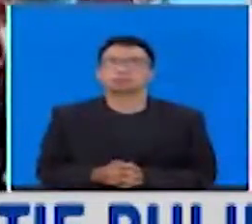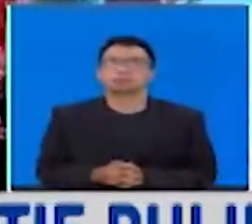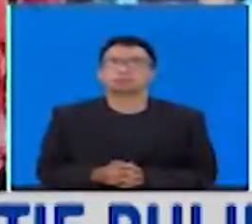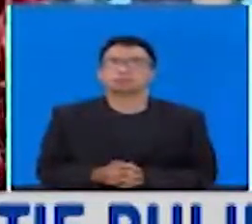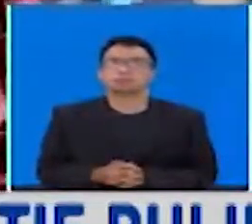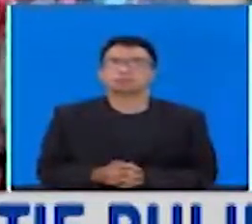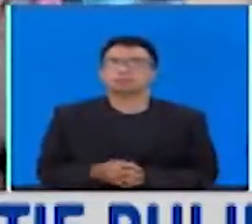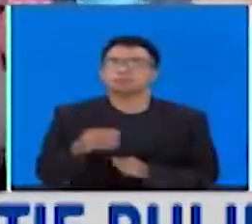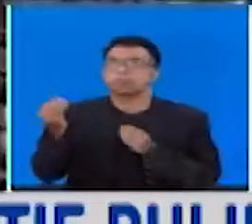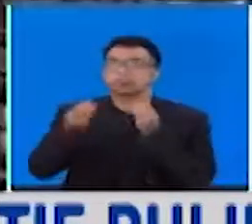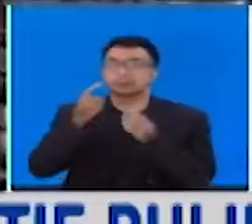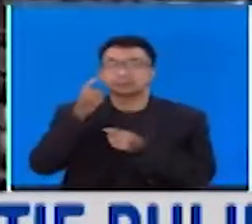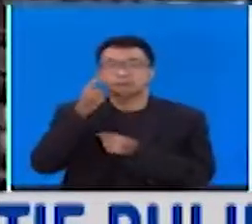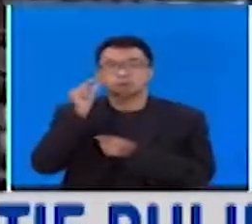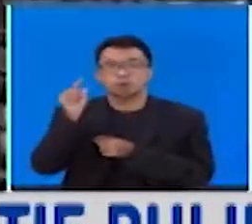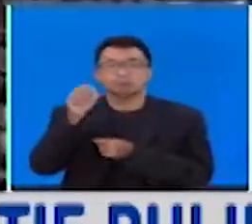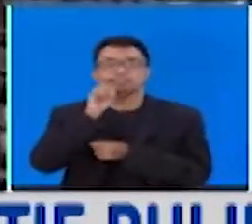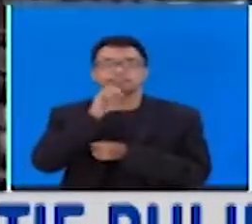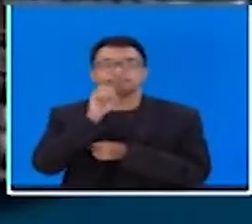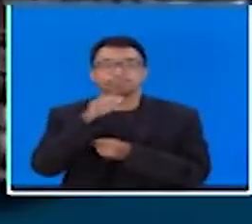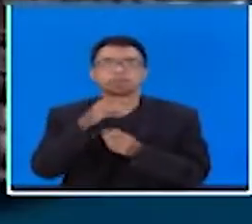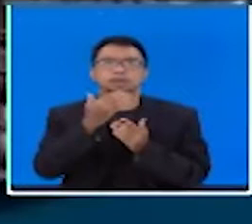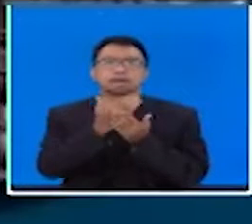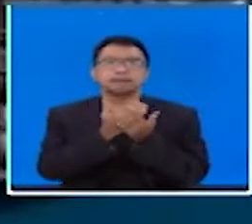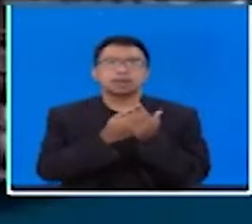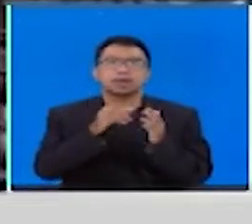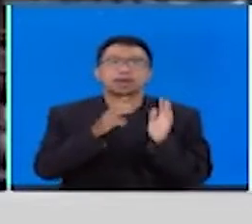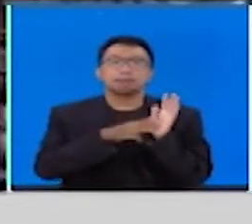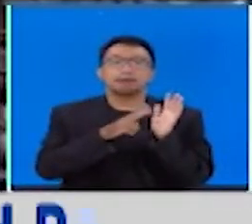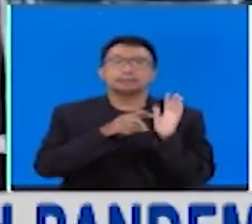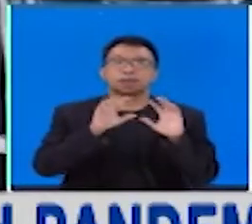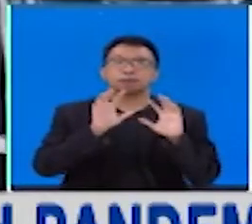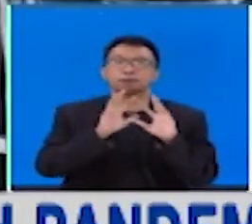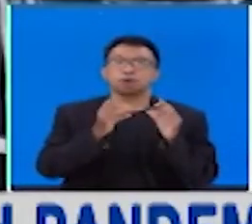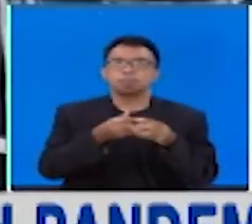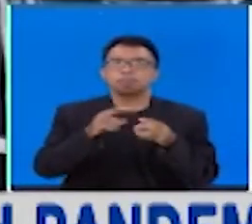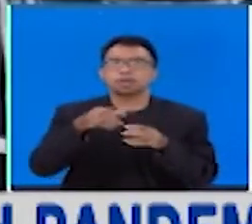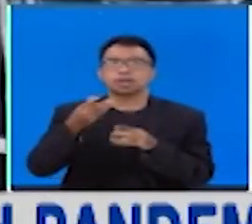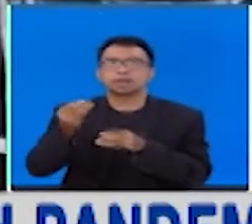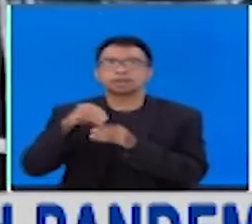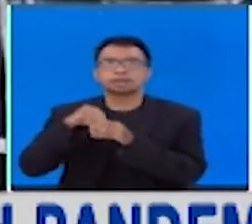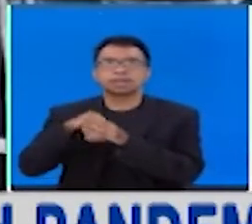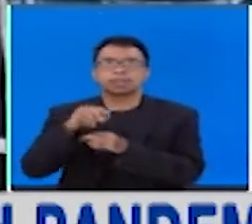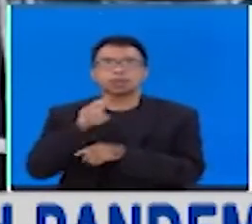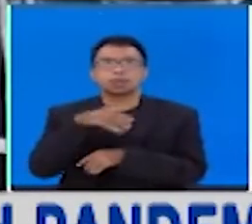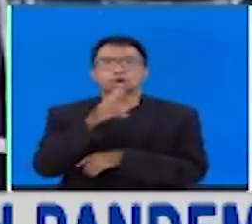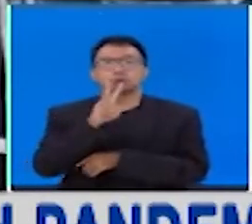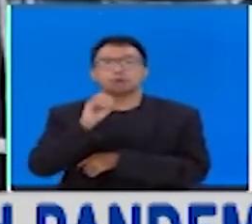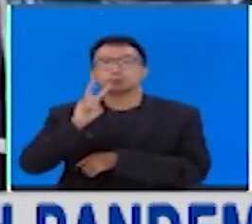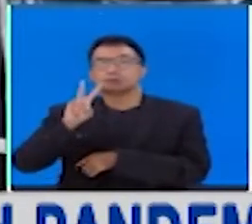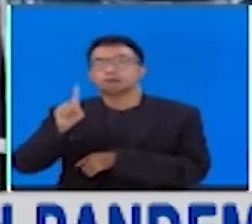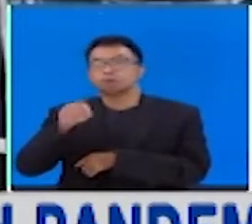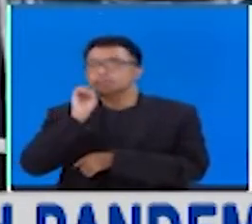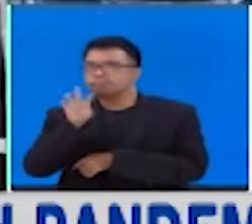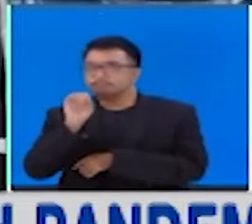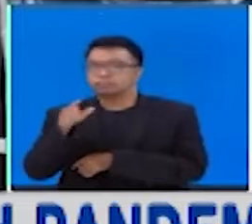Kreatif Sandiaga Uno dalam MNC Group Investor Forum 2021. Sandi menekankan pentingnya membangun kepercayaan publik di